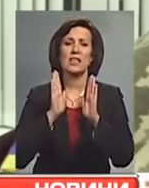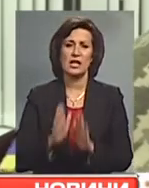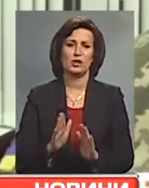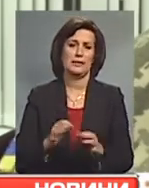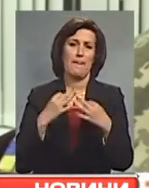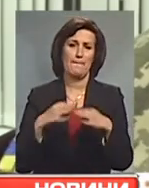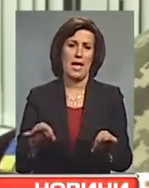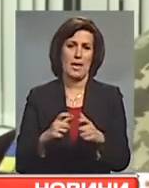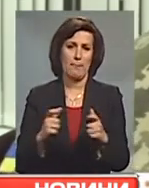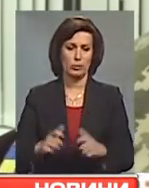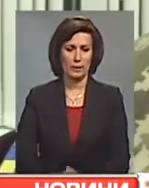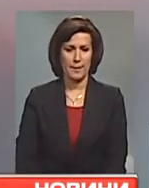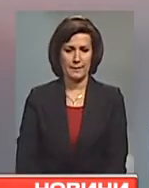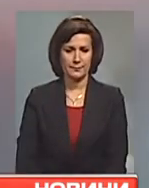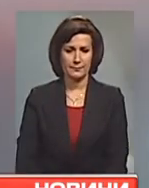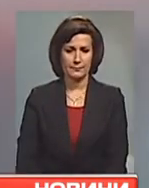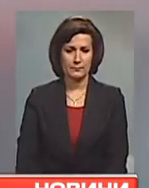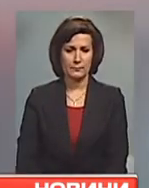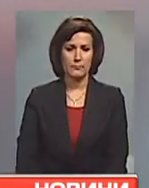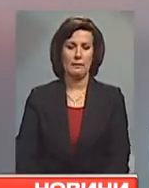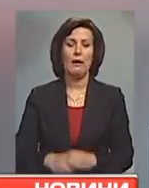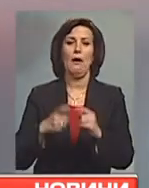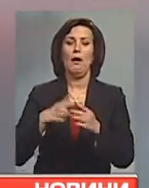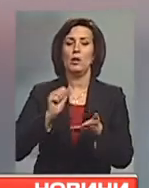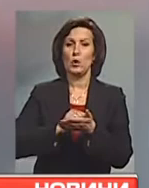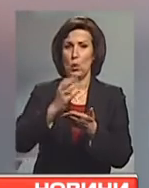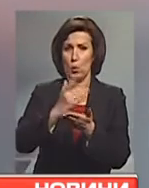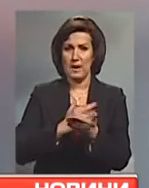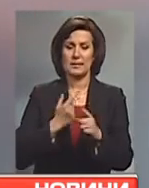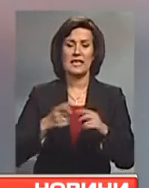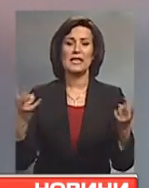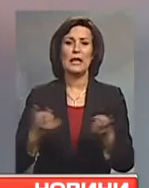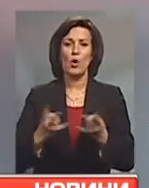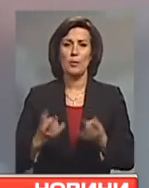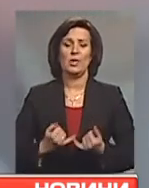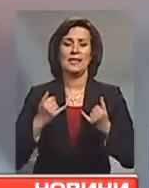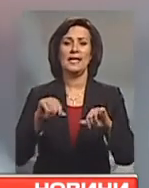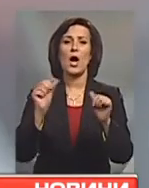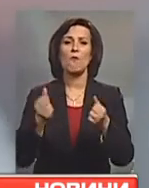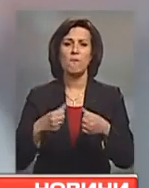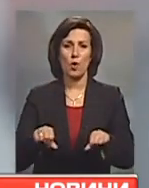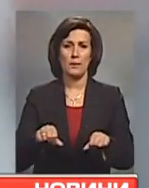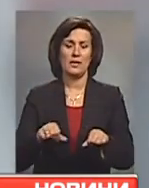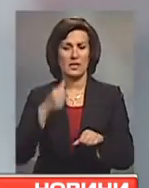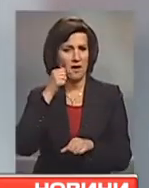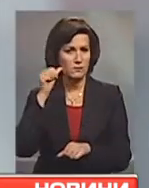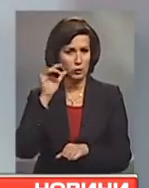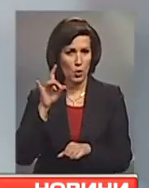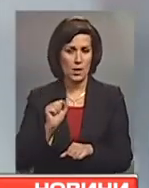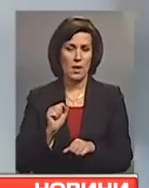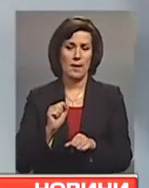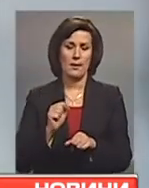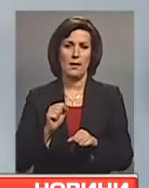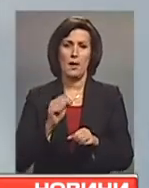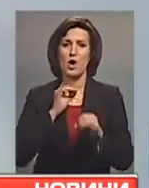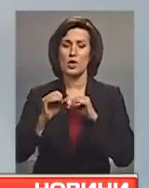за перепустку. Список документів, які необхідні для оформлення. Ну от ми вчора розмовляли